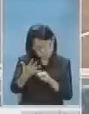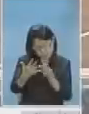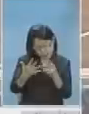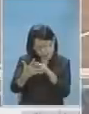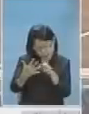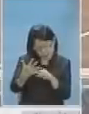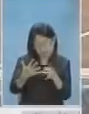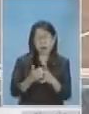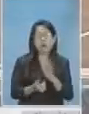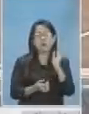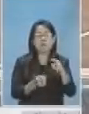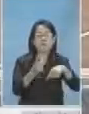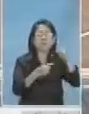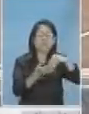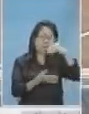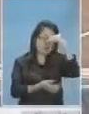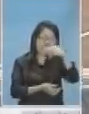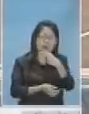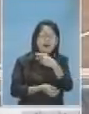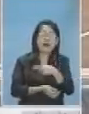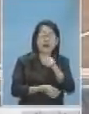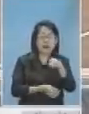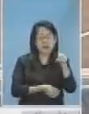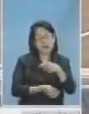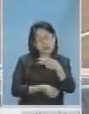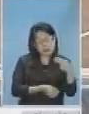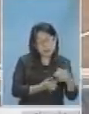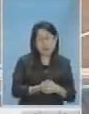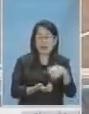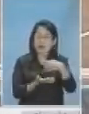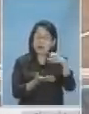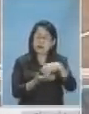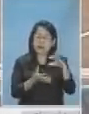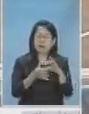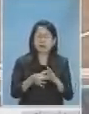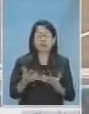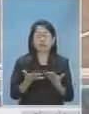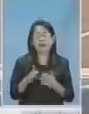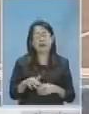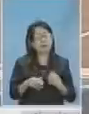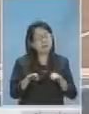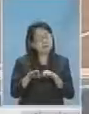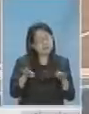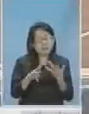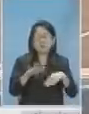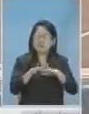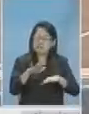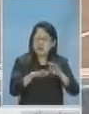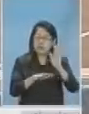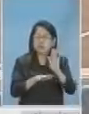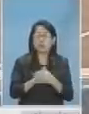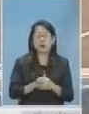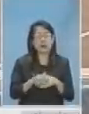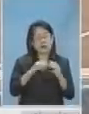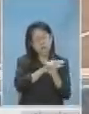ของการเรียนภาษาอังกฤษให้ข้อมูลพื้นฐานเกี่ยวกับอาเซียนนะครับแต่สิ่งที่ผม